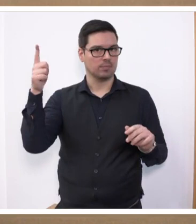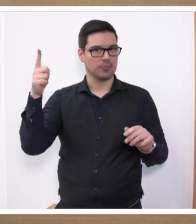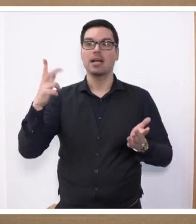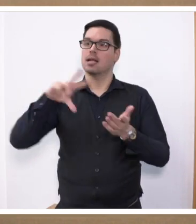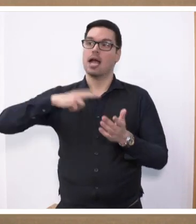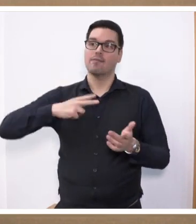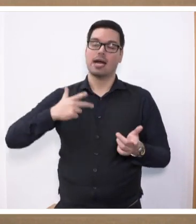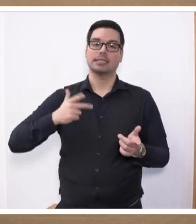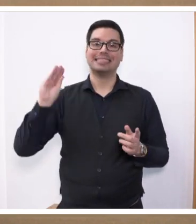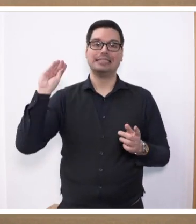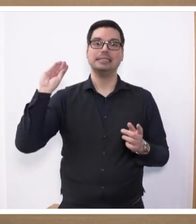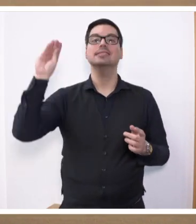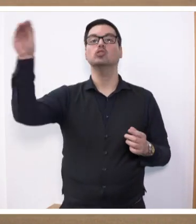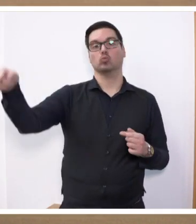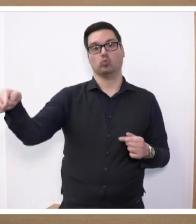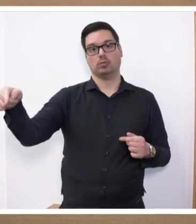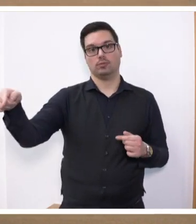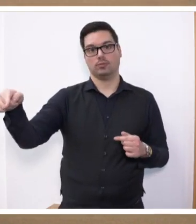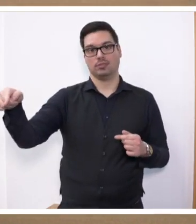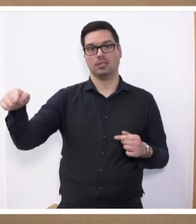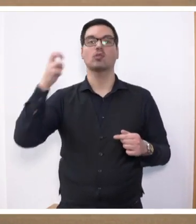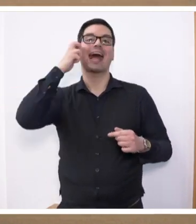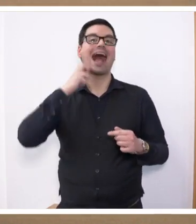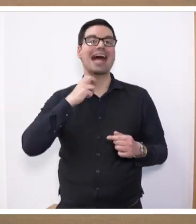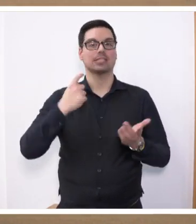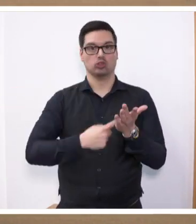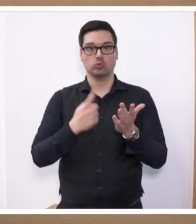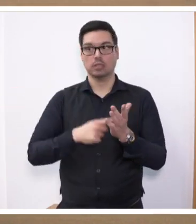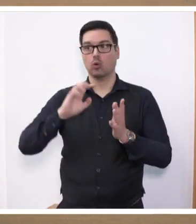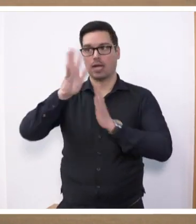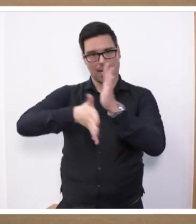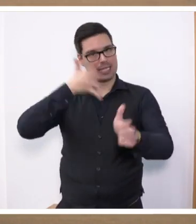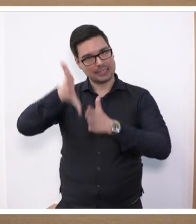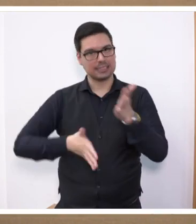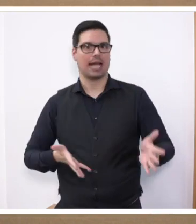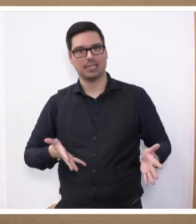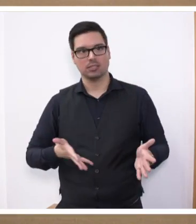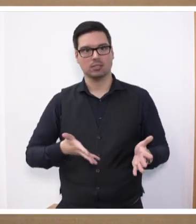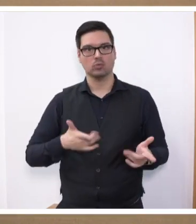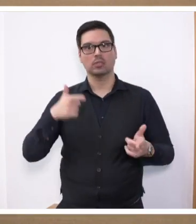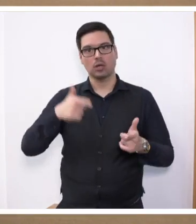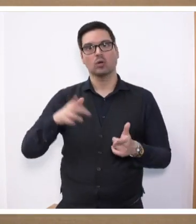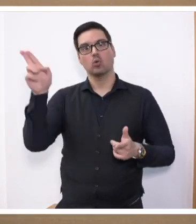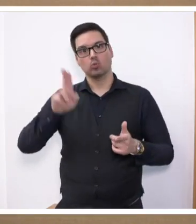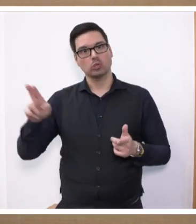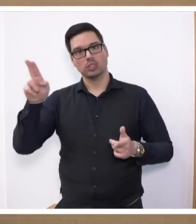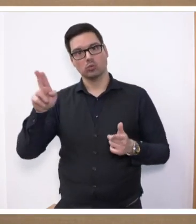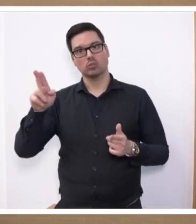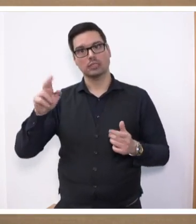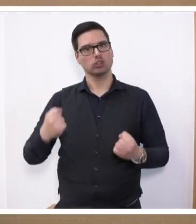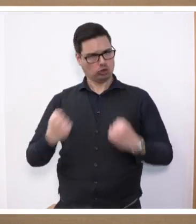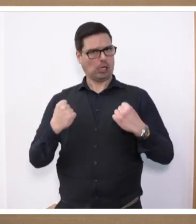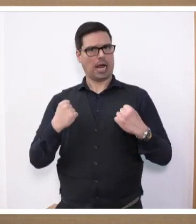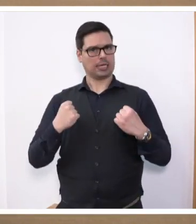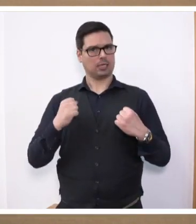auch in Zukunft, dass Sie die Altschulden in Ihren Reden auch erwähnen und dass Sie sich wirklich endlich innerhalb der Union genau dafür stark